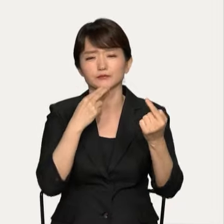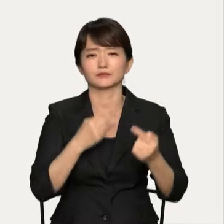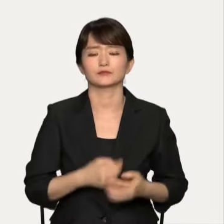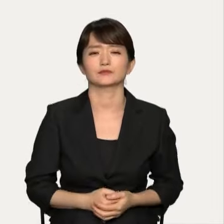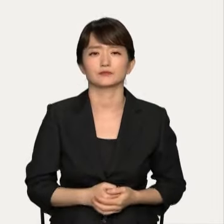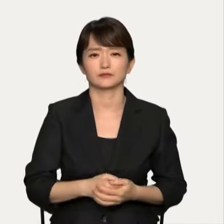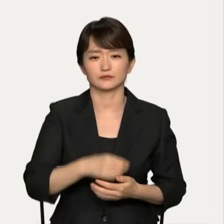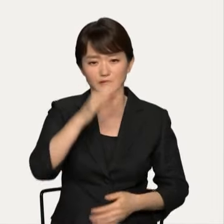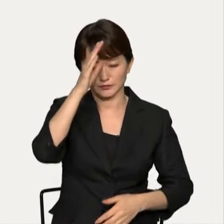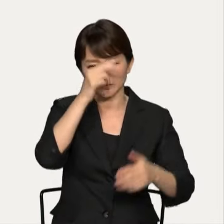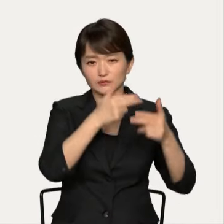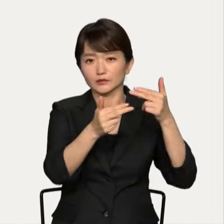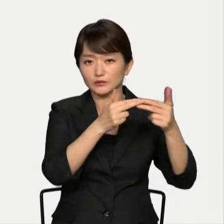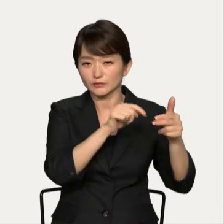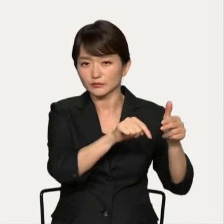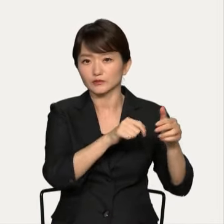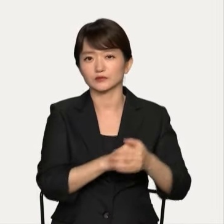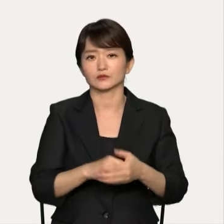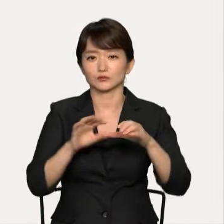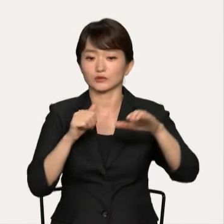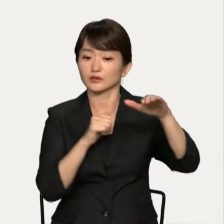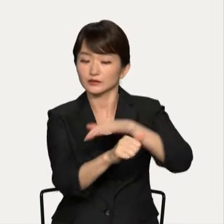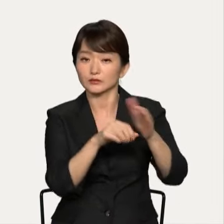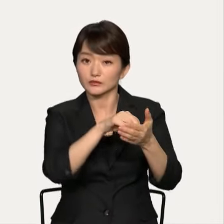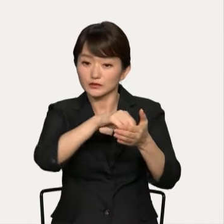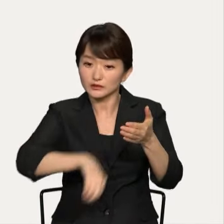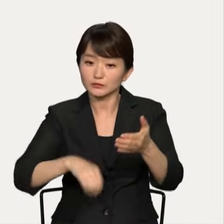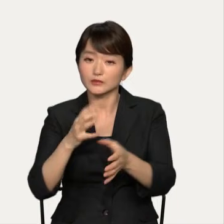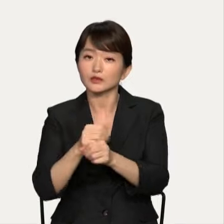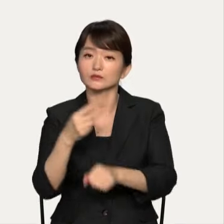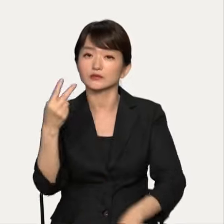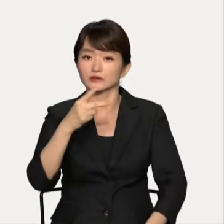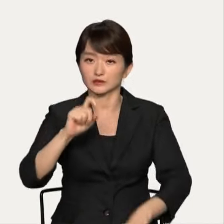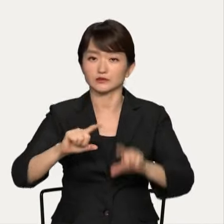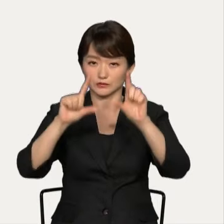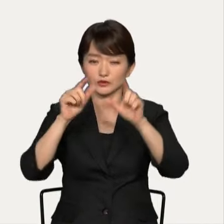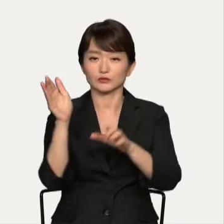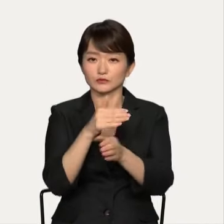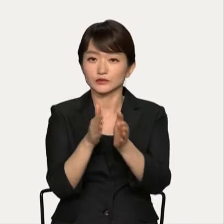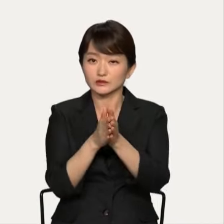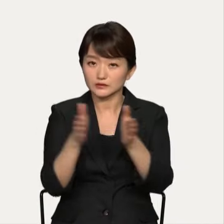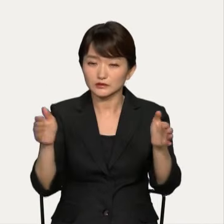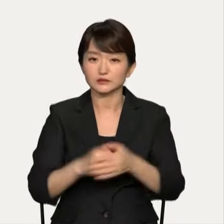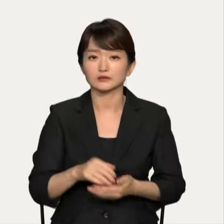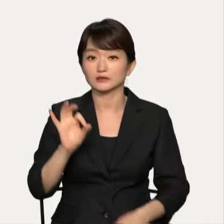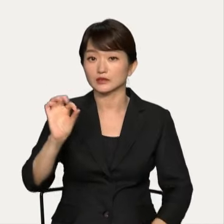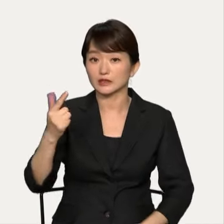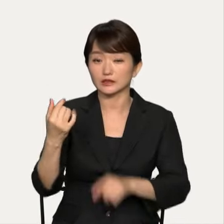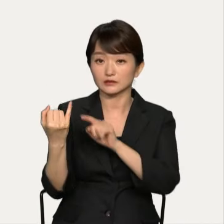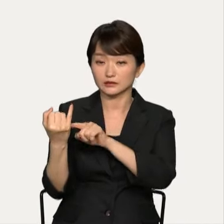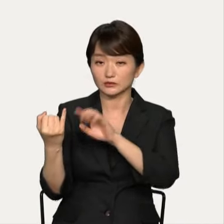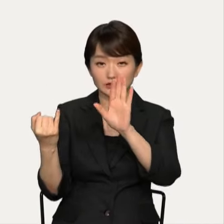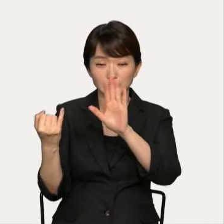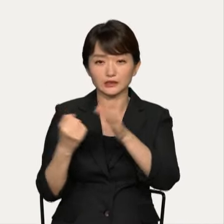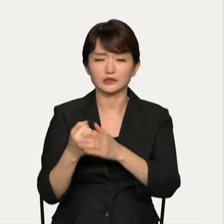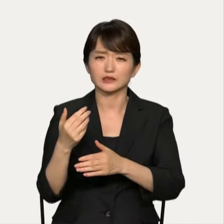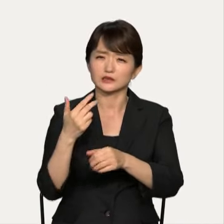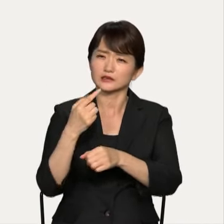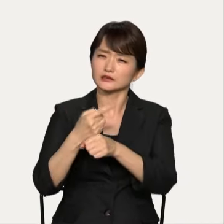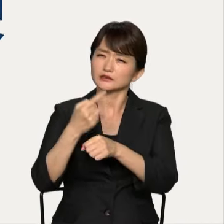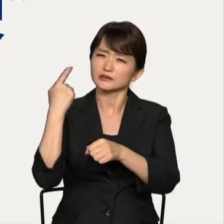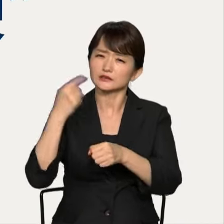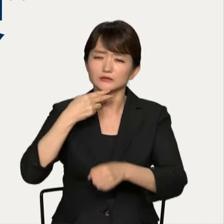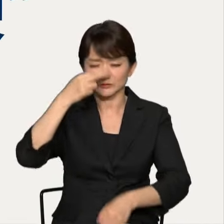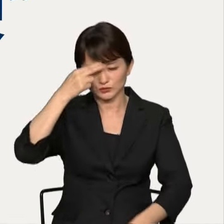배드민턴 협회는 국가대표 재회 조항은 2010년부터 존재했다면 안세영 선수가 아니라 지난해 음주 후 훈련에